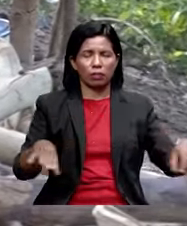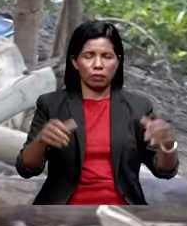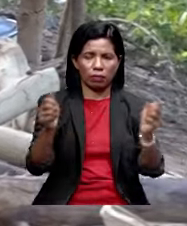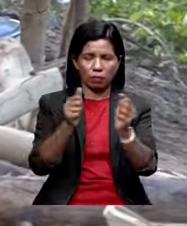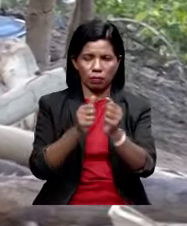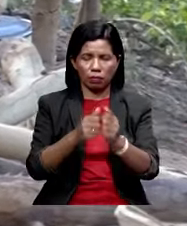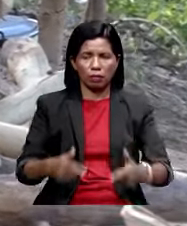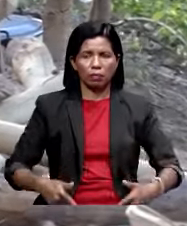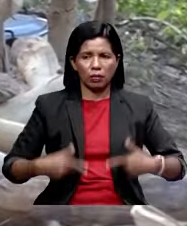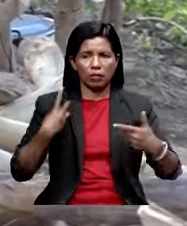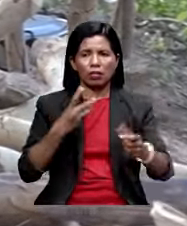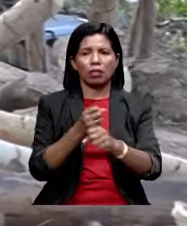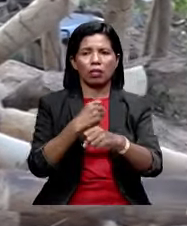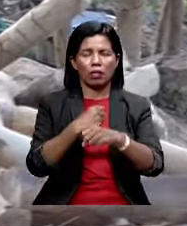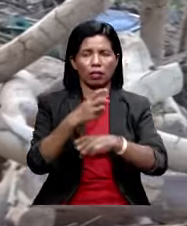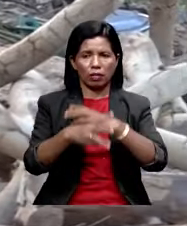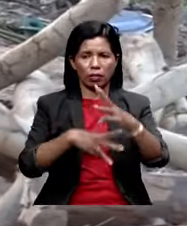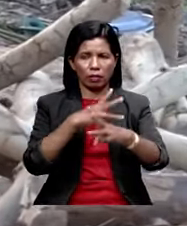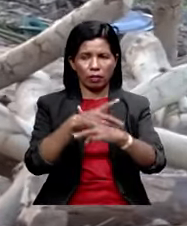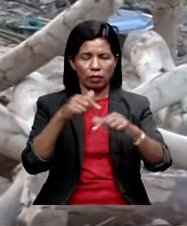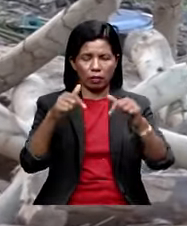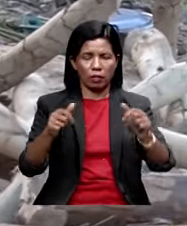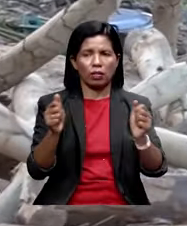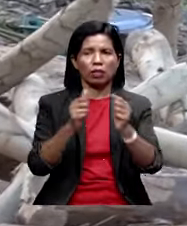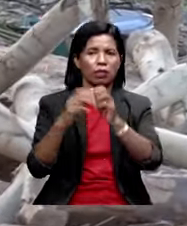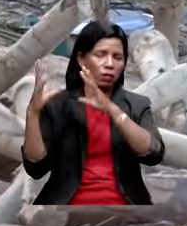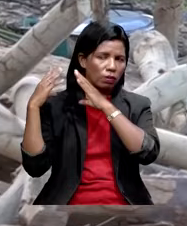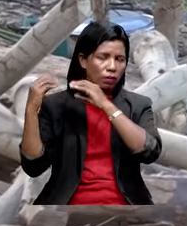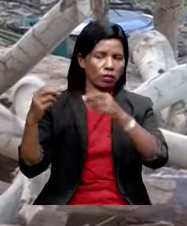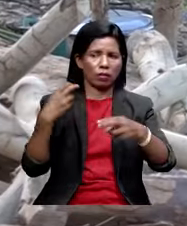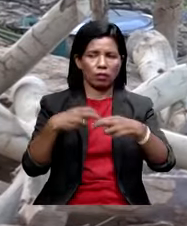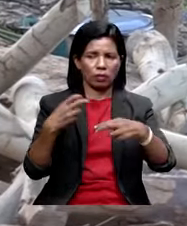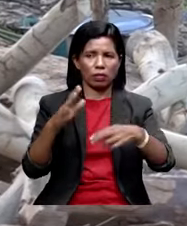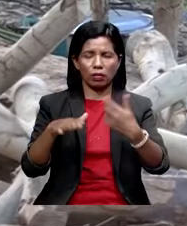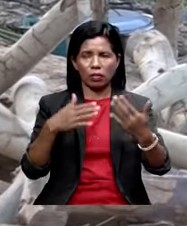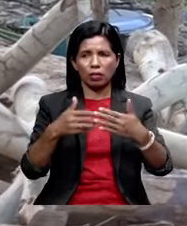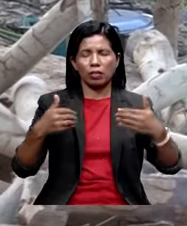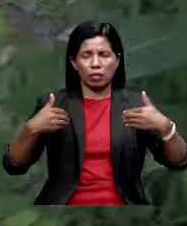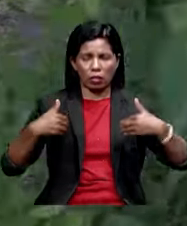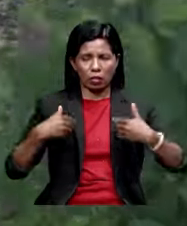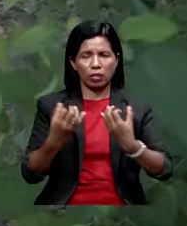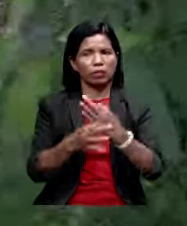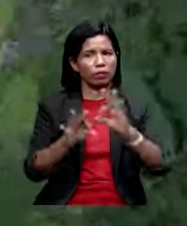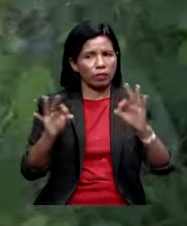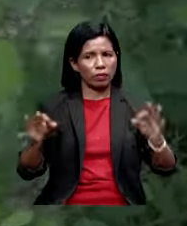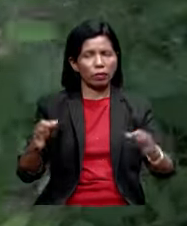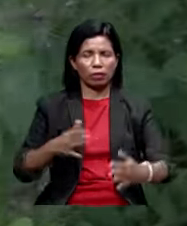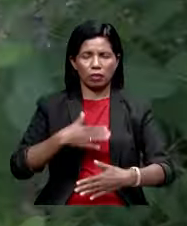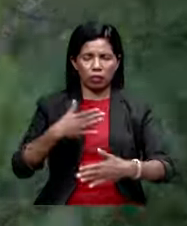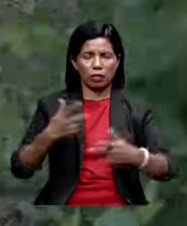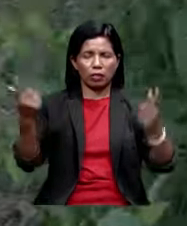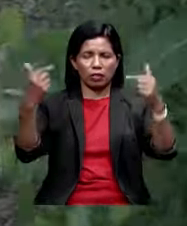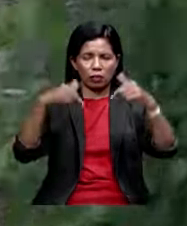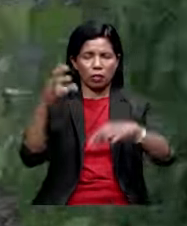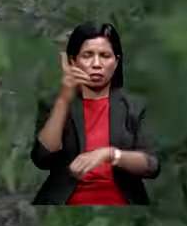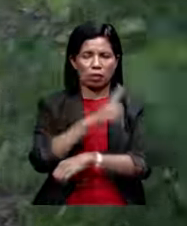ne be ita halao dau dau iha mundu ne ho esperansa katak desafio sira se iha nia rohan nok solo se mai iha loronida.